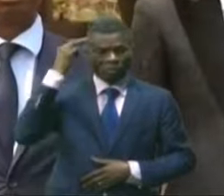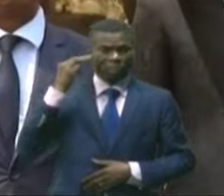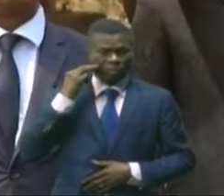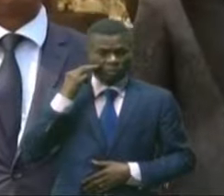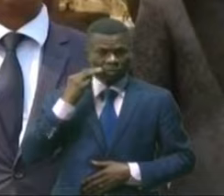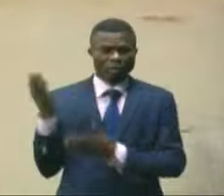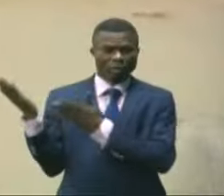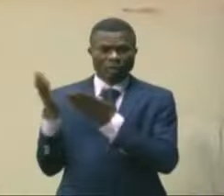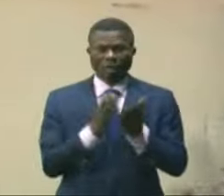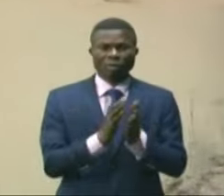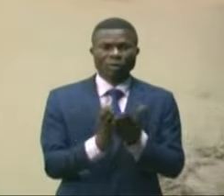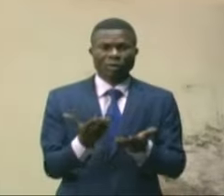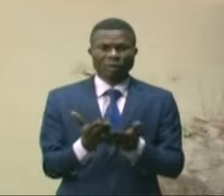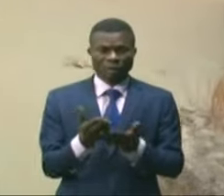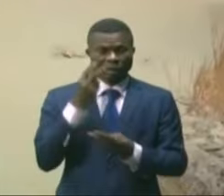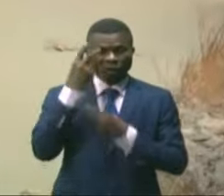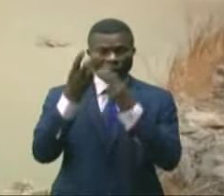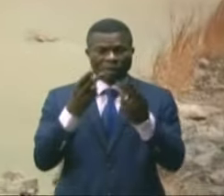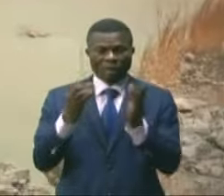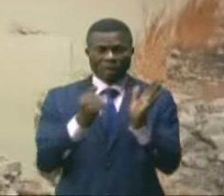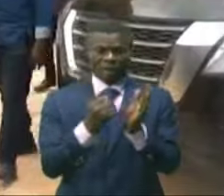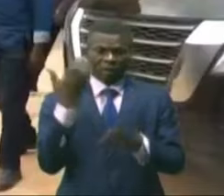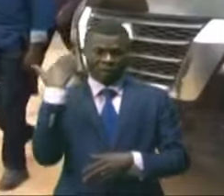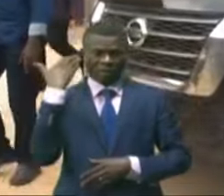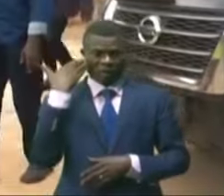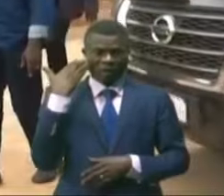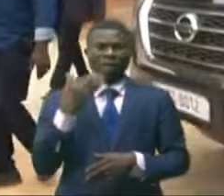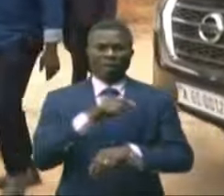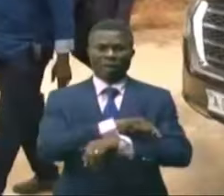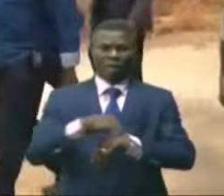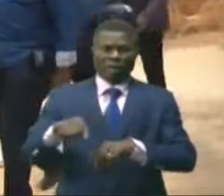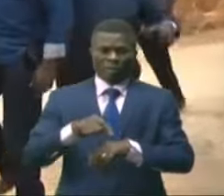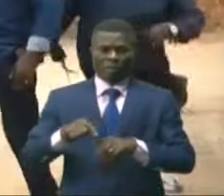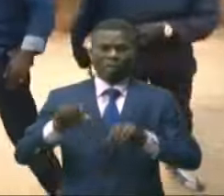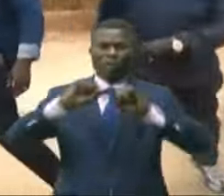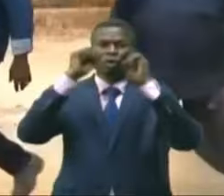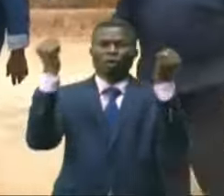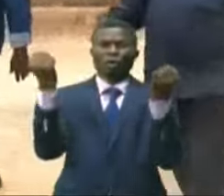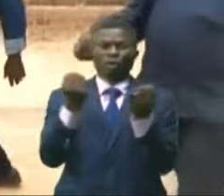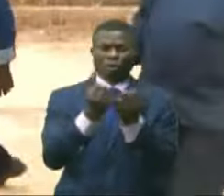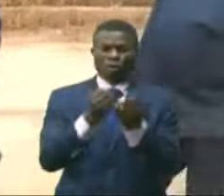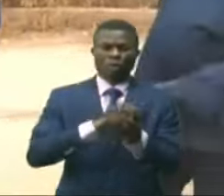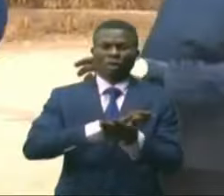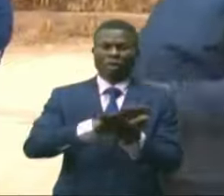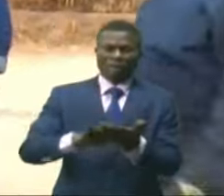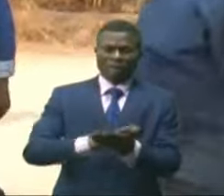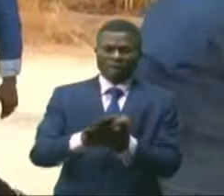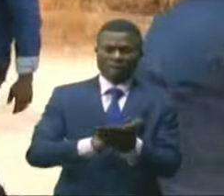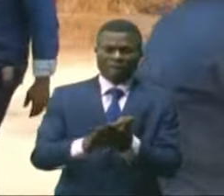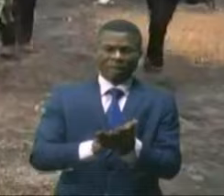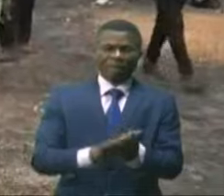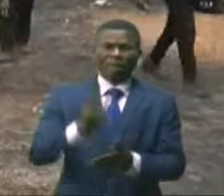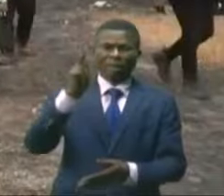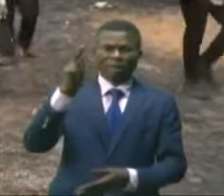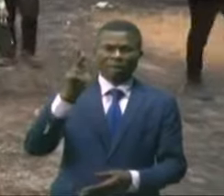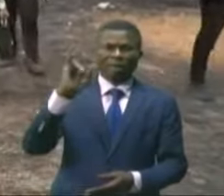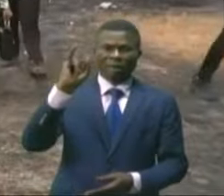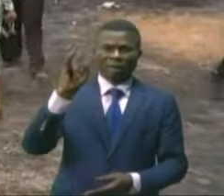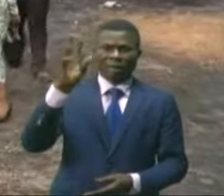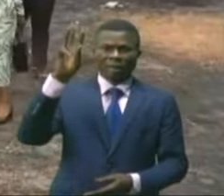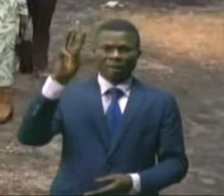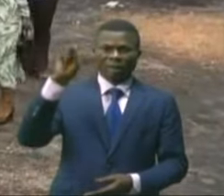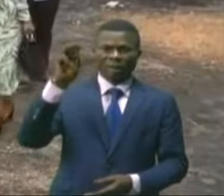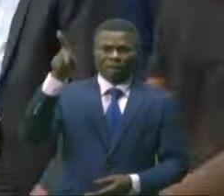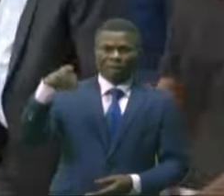du portefeuille, a visité samedi les installations de la cimenterie nationale à Kimpessé dans le territoire de Songololo. Le ministre